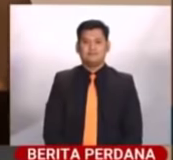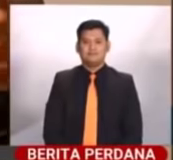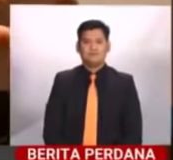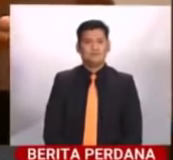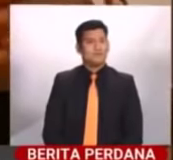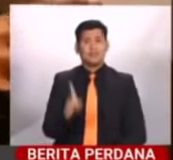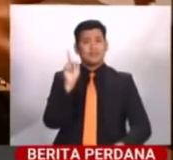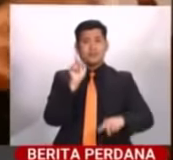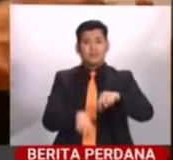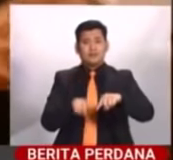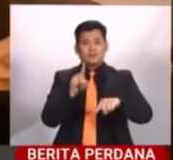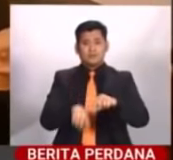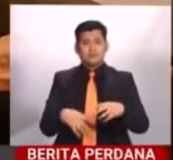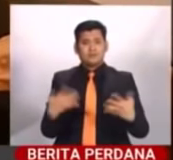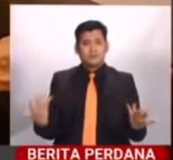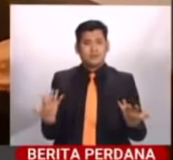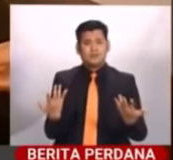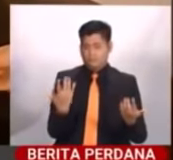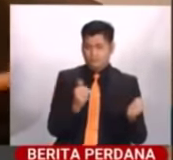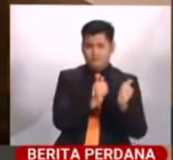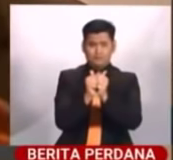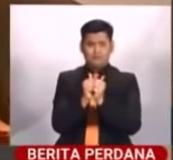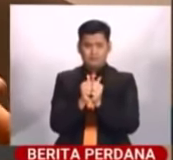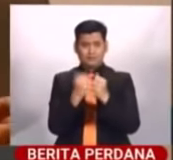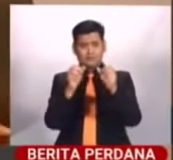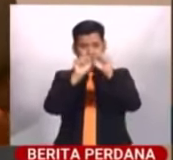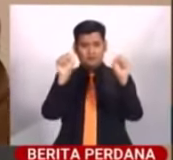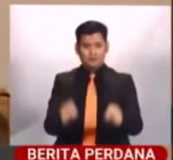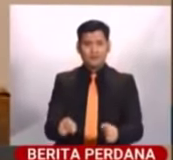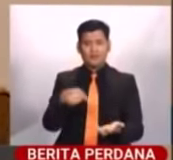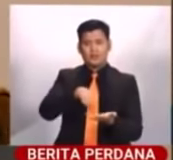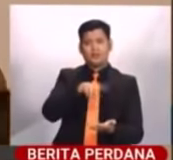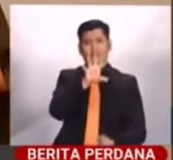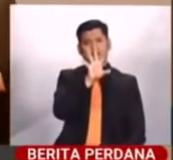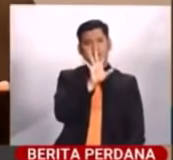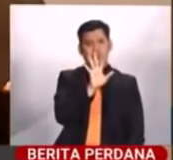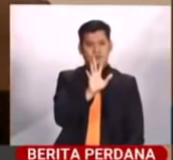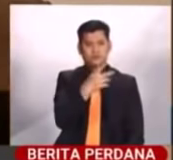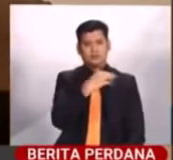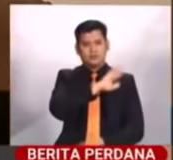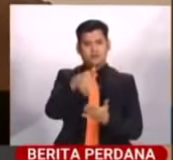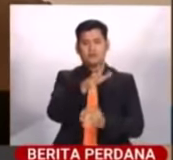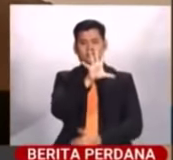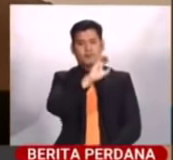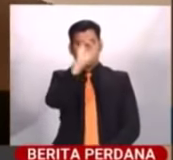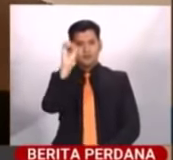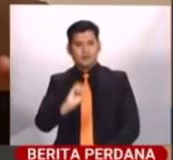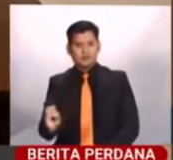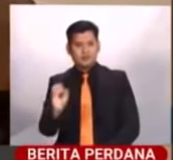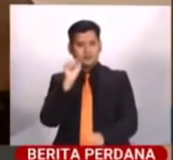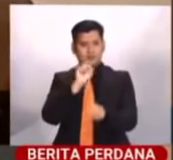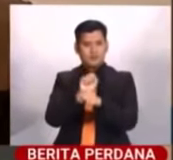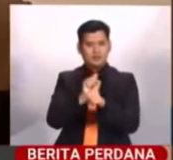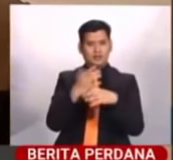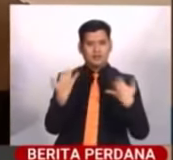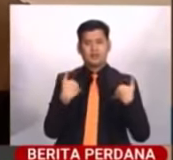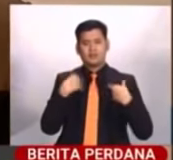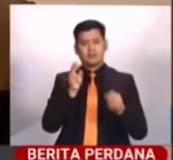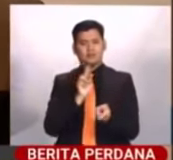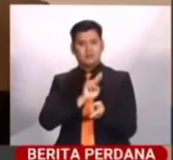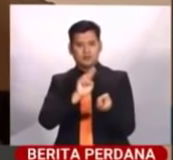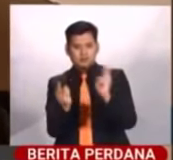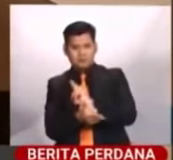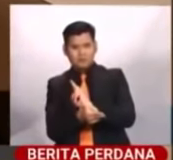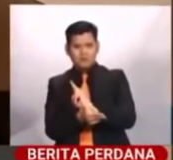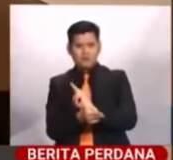You cannot be in the old kind of system again. Like what professor said, 50% of the jobs are going to move. And what we think is,